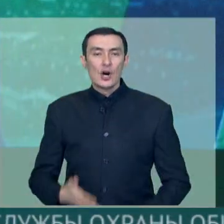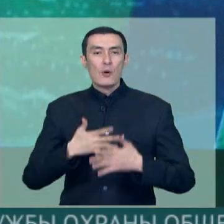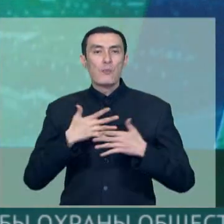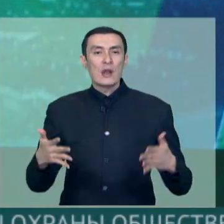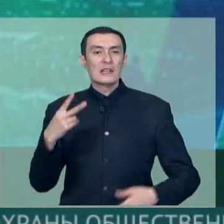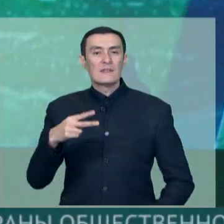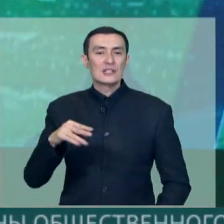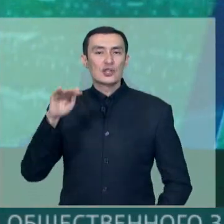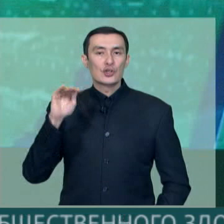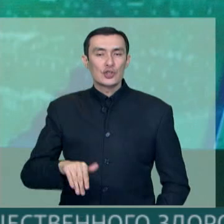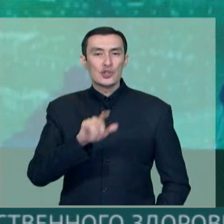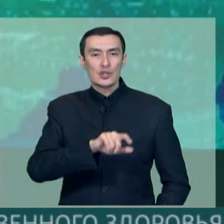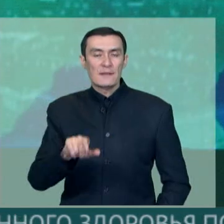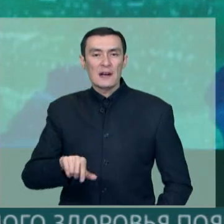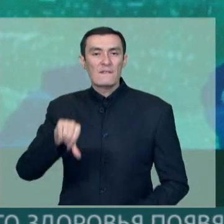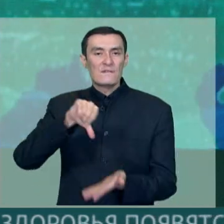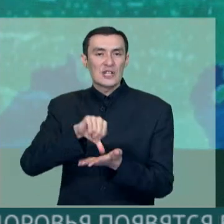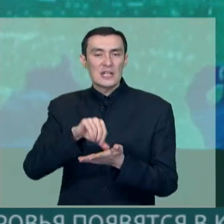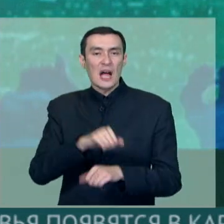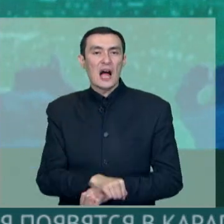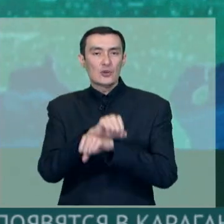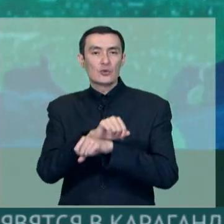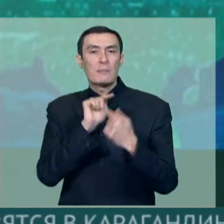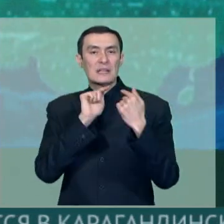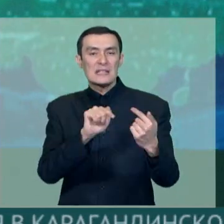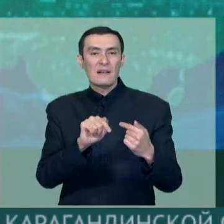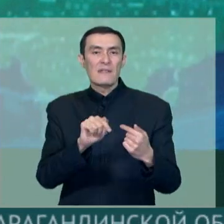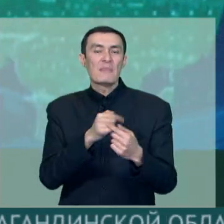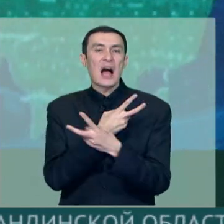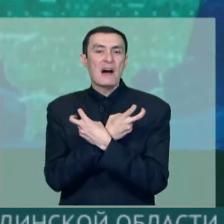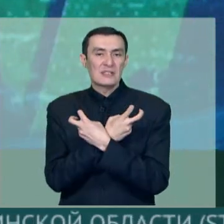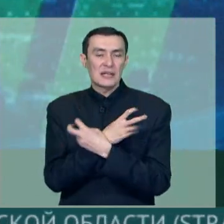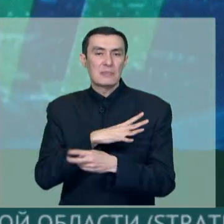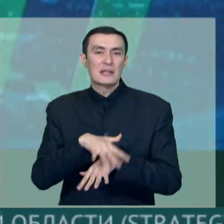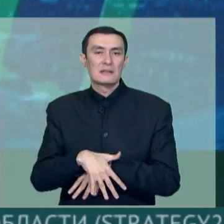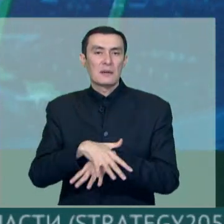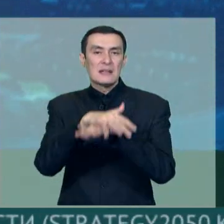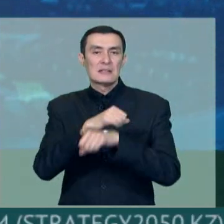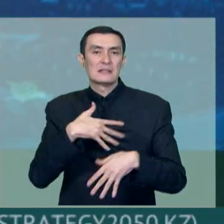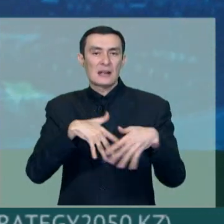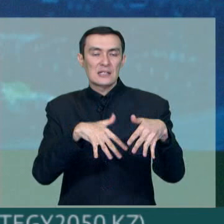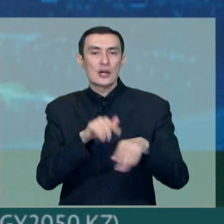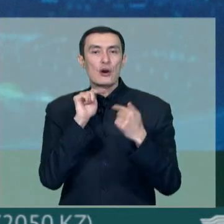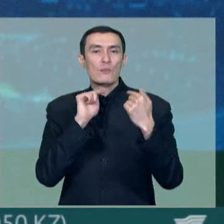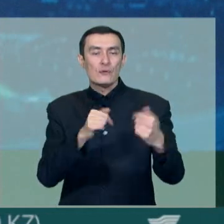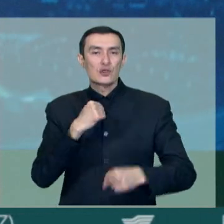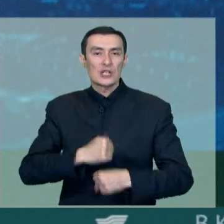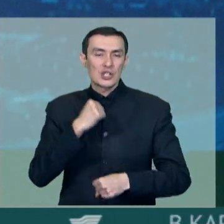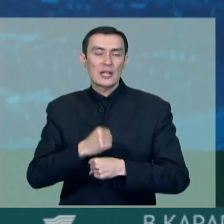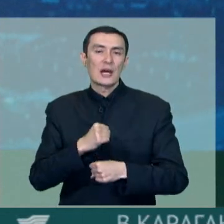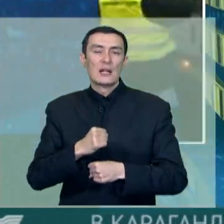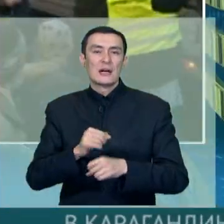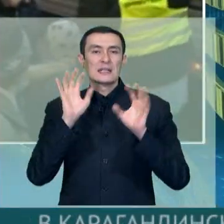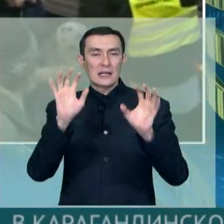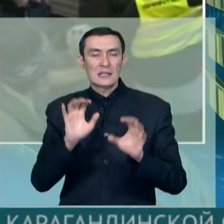Более 20 тысяч человек вышли на акцию протеста в Австрии. Демонстрации направлены против ужесточения миграционного